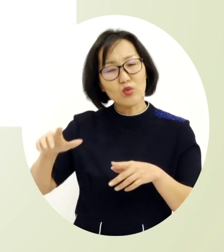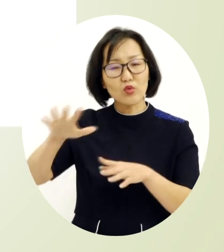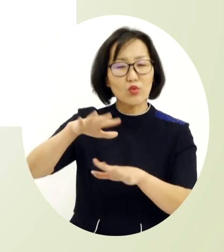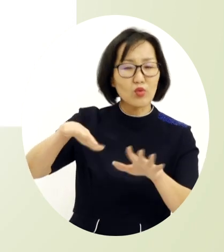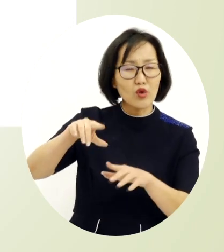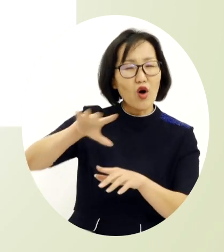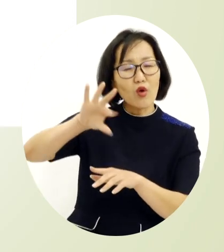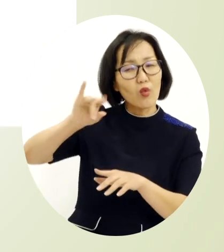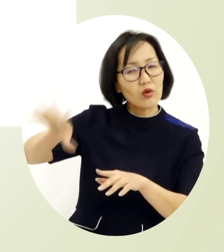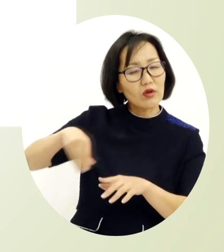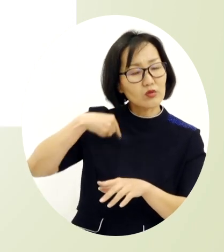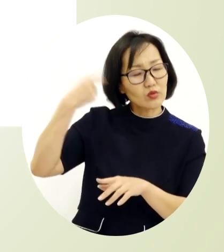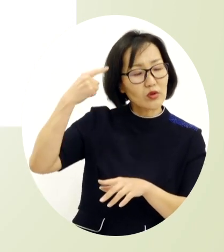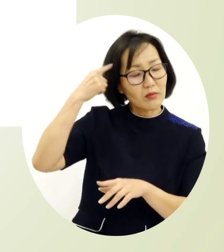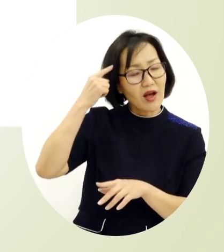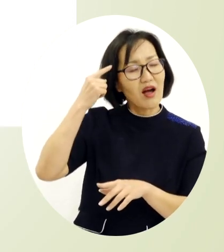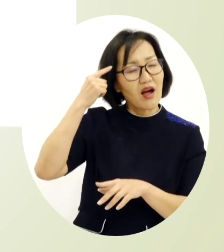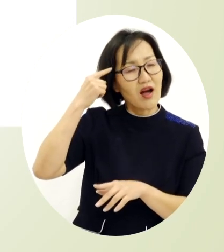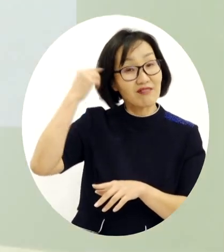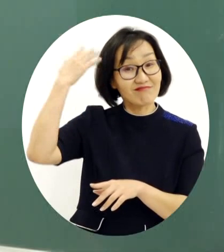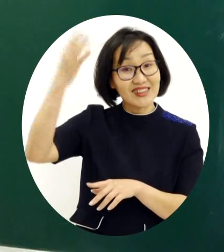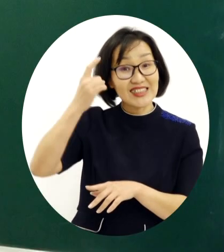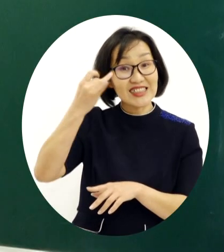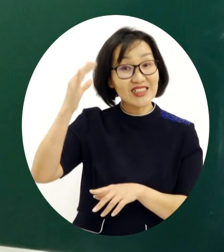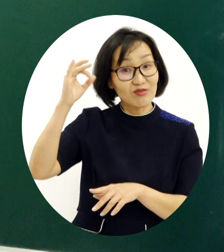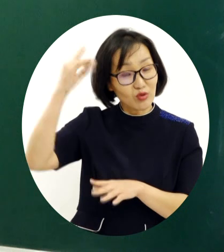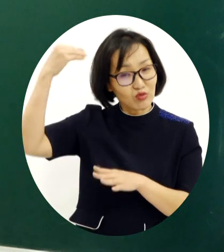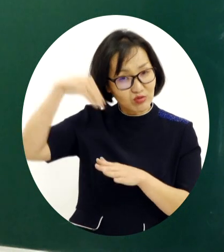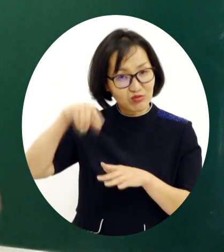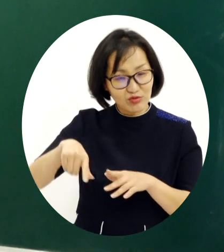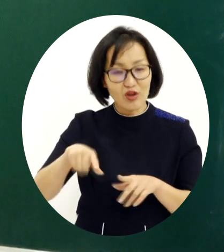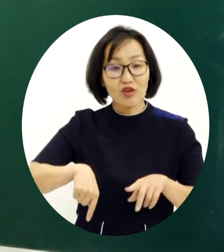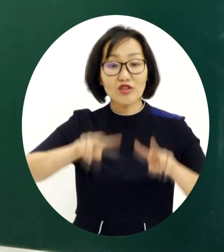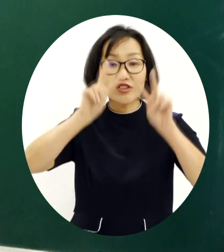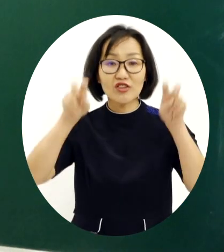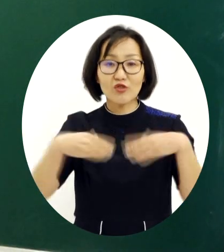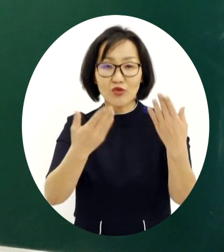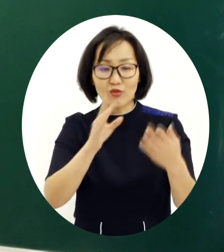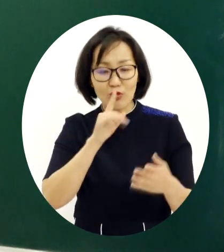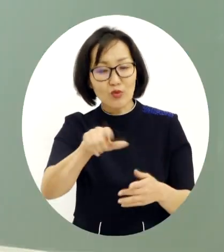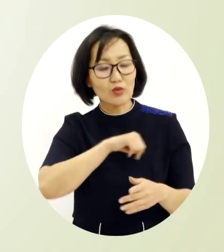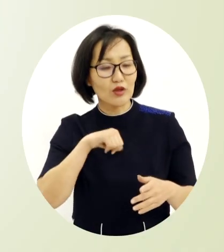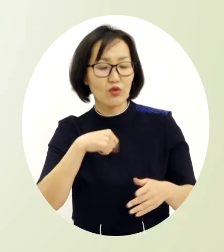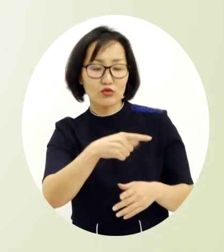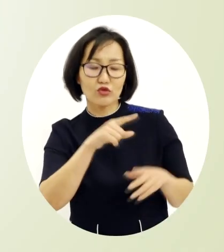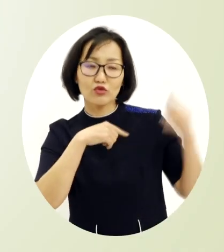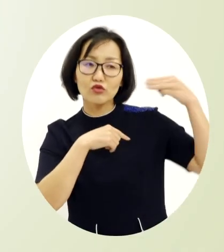үйл юм. За тэгвэл одоо багш нэг сэдэв өгье. Хүүхдүүд та бүхэн төсөөлөн бодоорой.